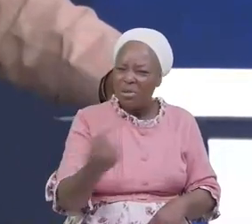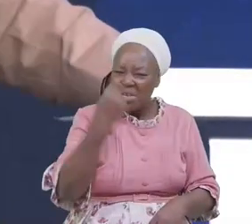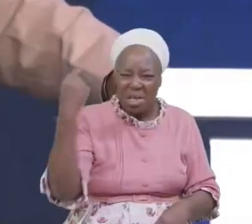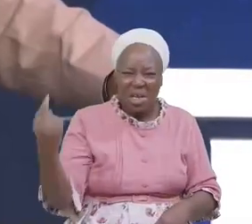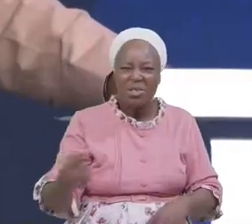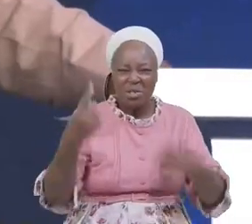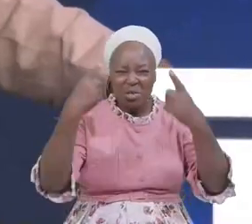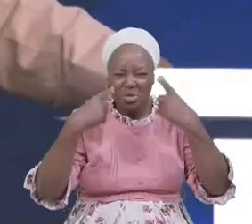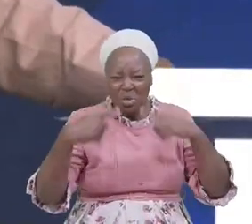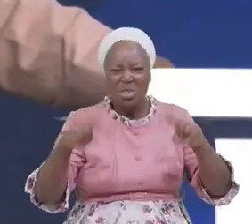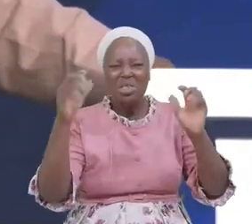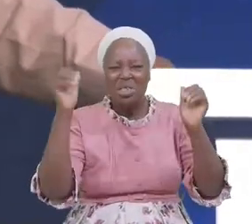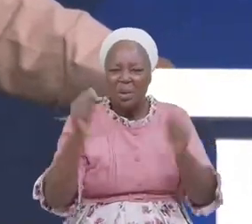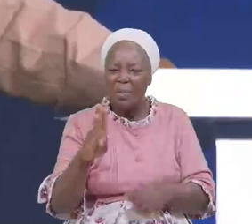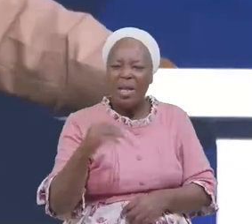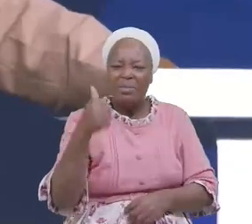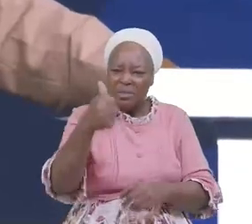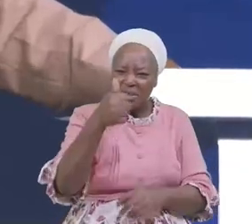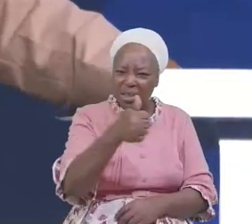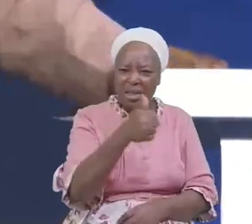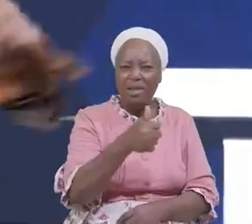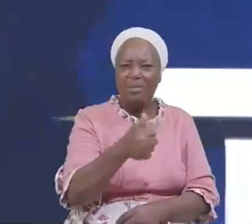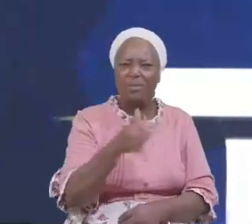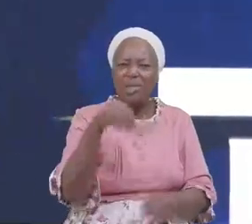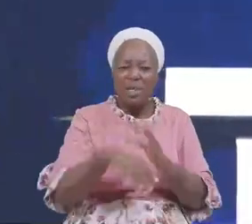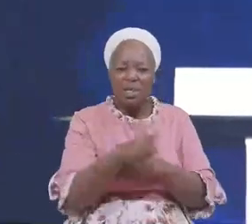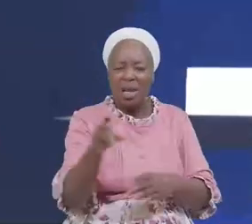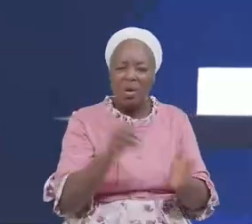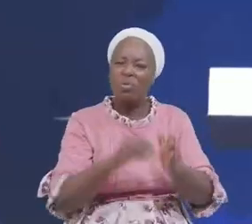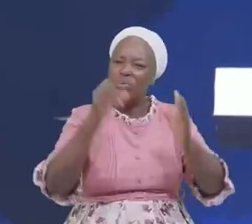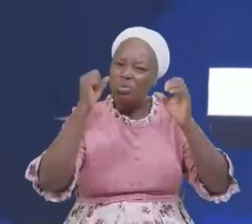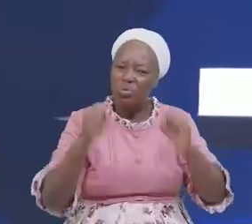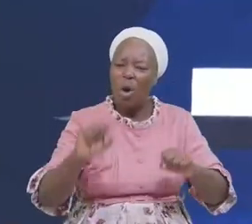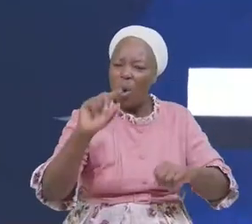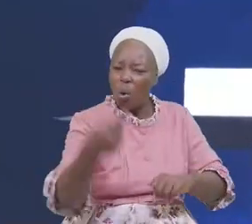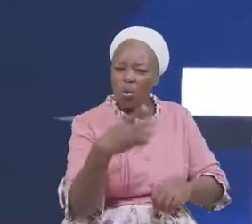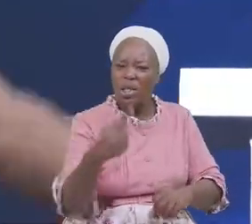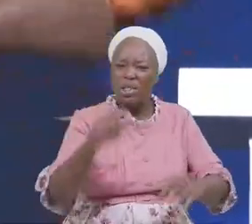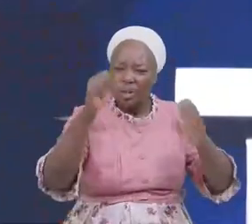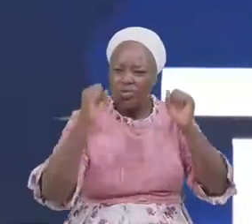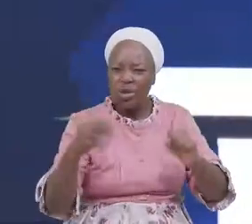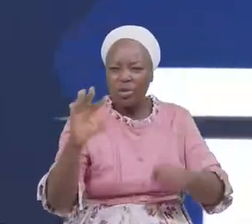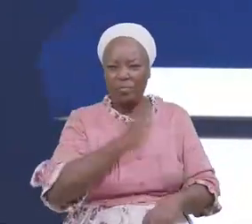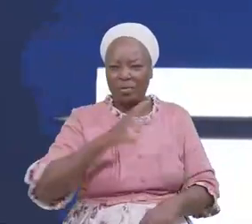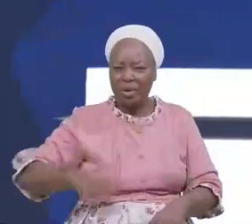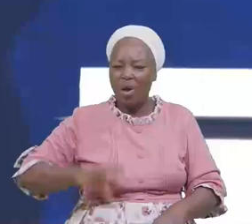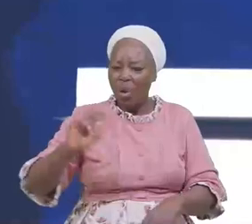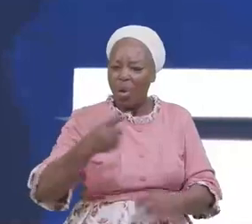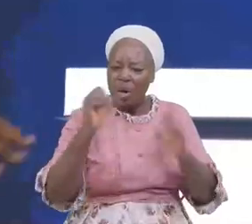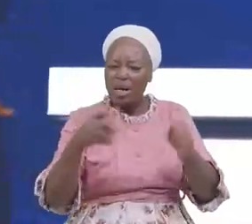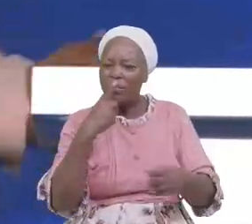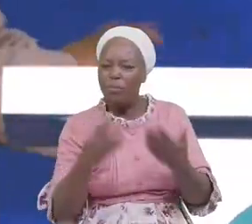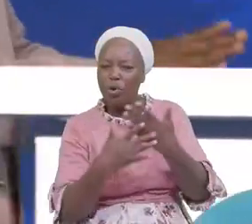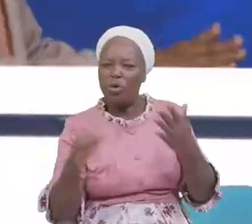Aucun descendant, aucune postérité d'Adam n'a jamais réussi par ses efforts, par sa